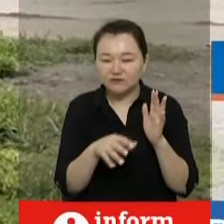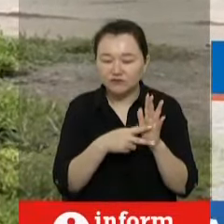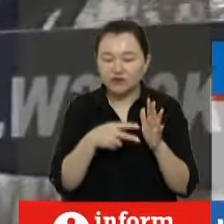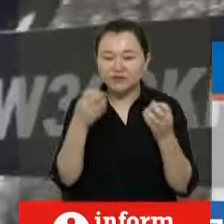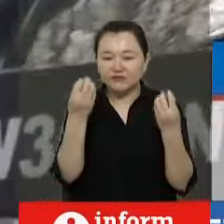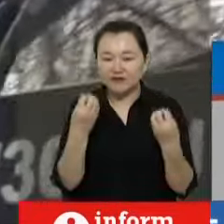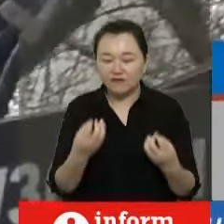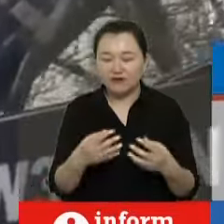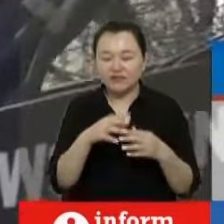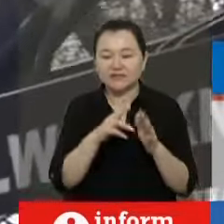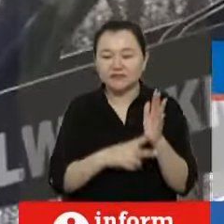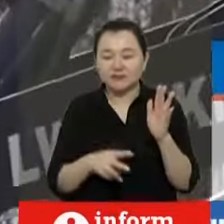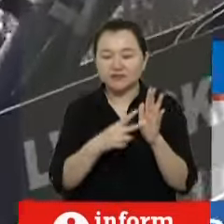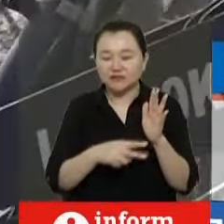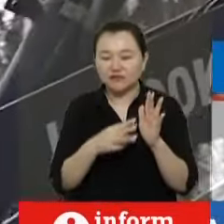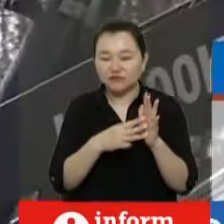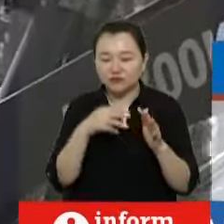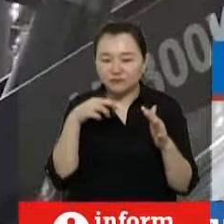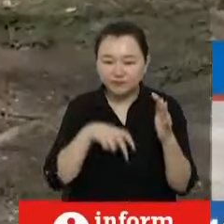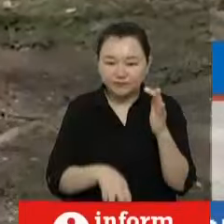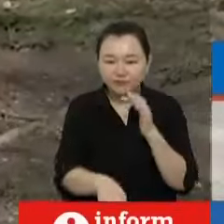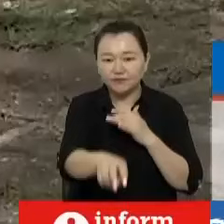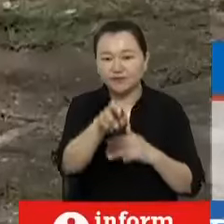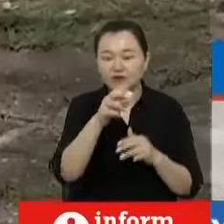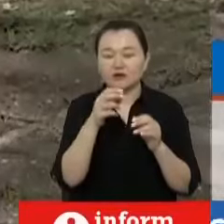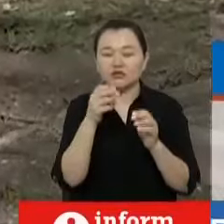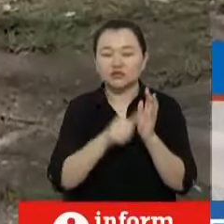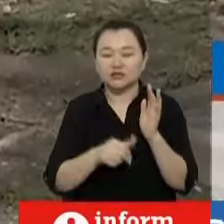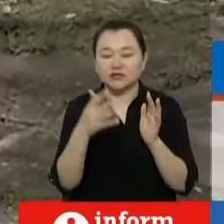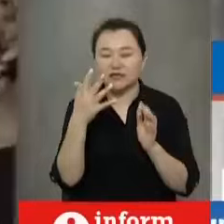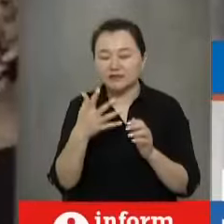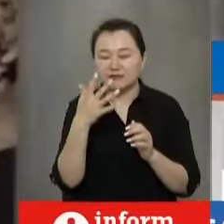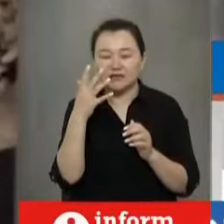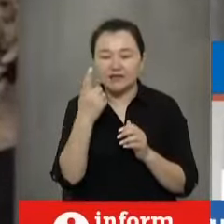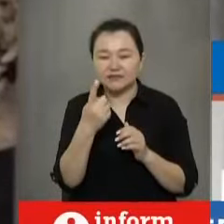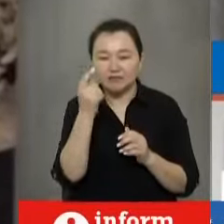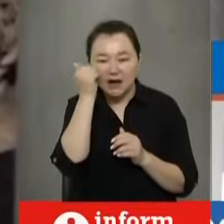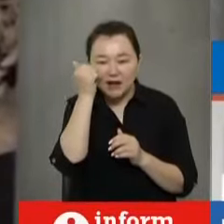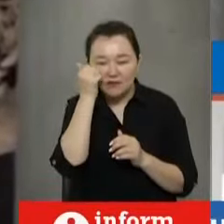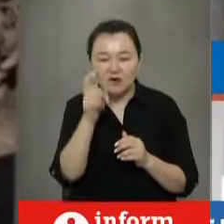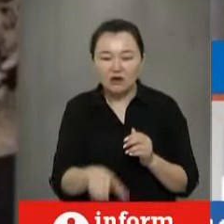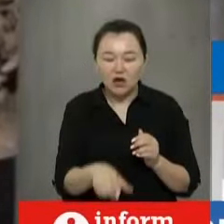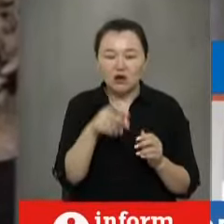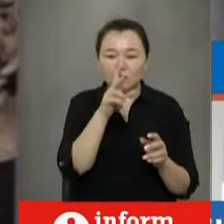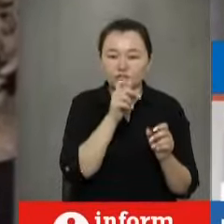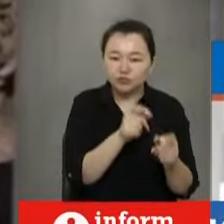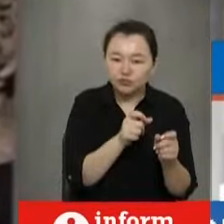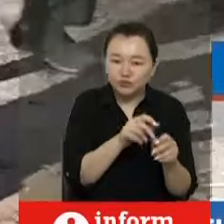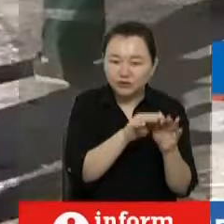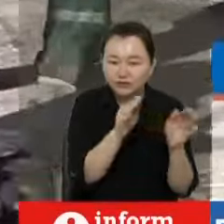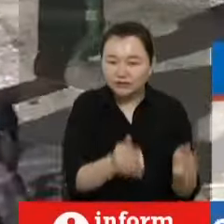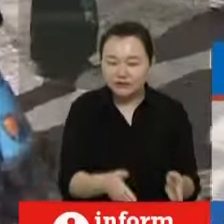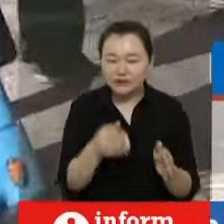и 78 надземных переходов, 161 памятники, даже мусорные площадки, урны и скамейки. Намерены